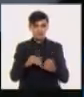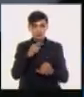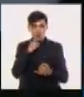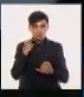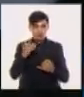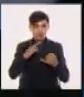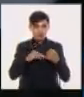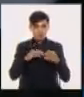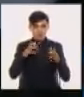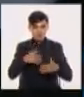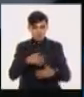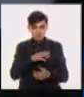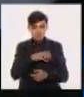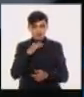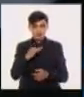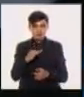российских